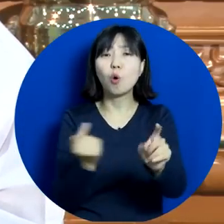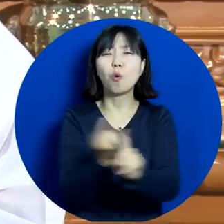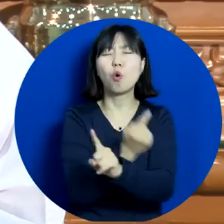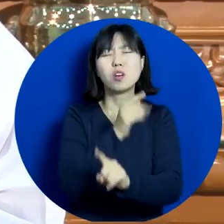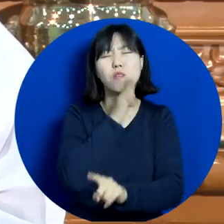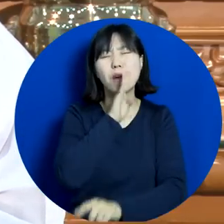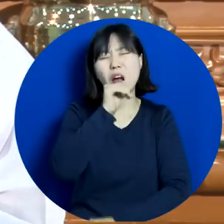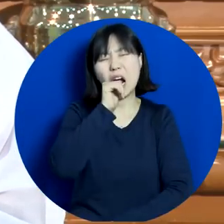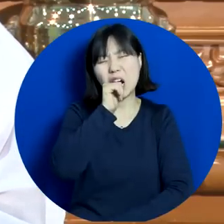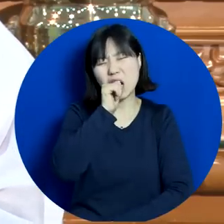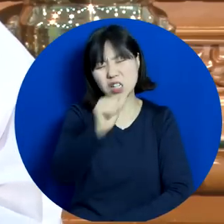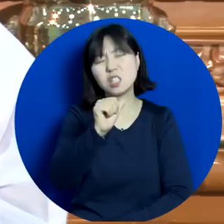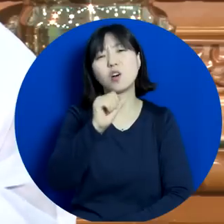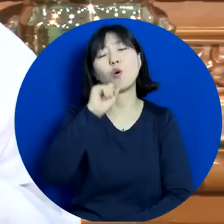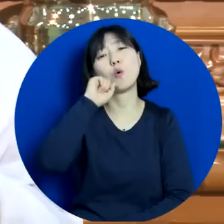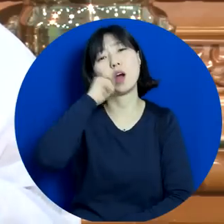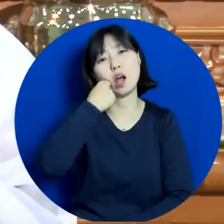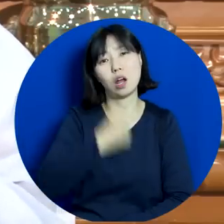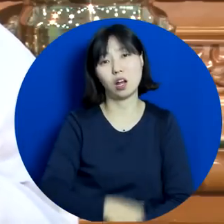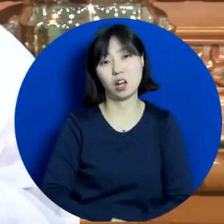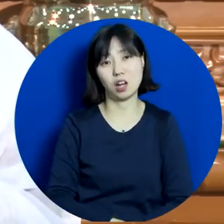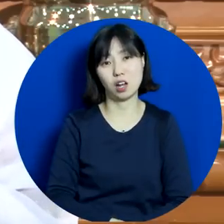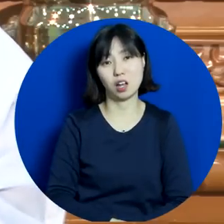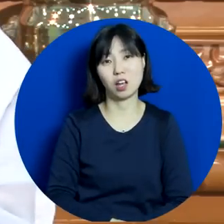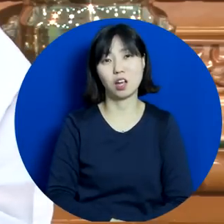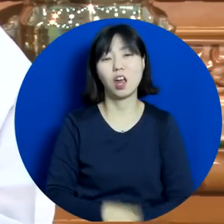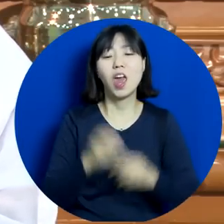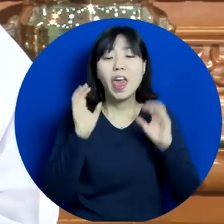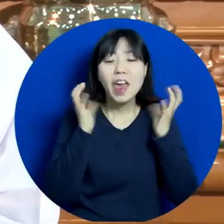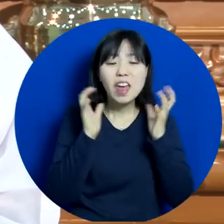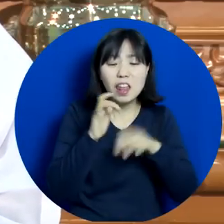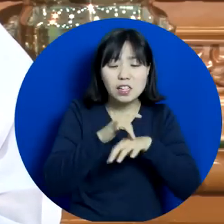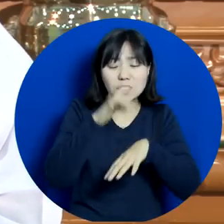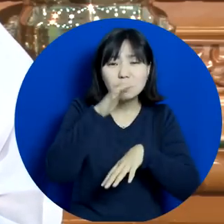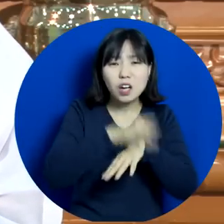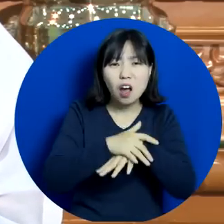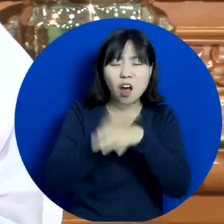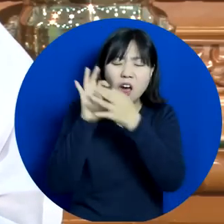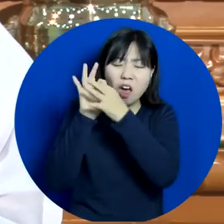때문에. 어릴 때 그 성질이 그대로 있지 않습니까?